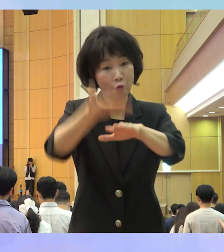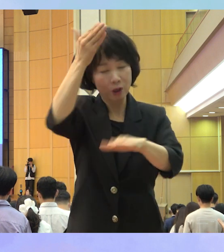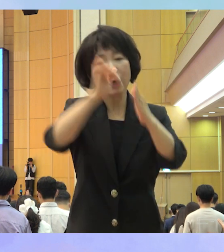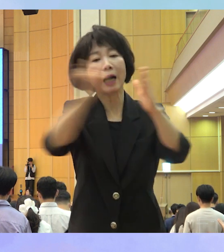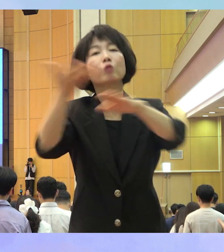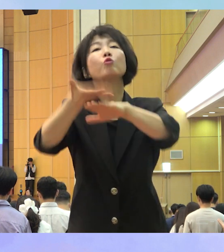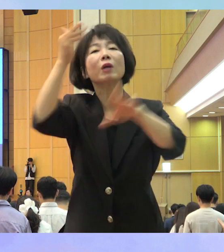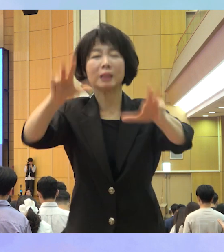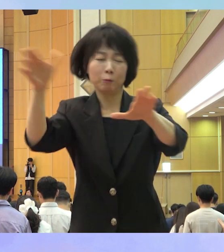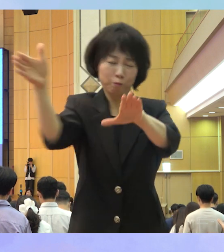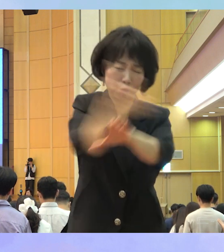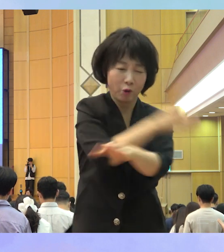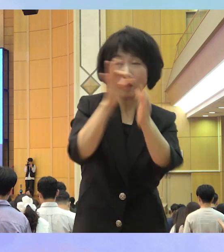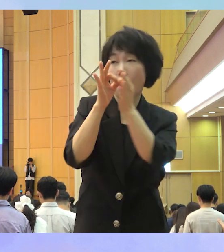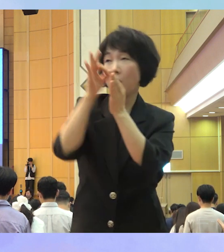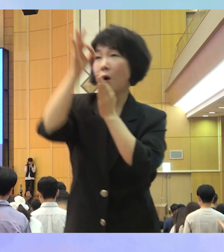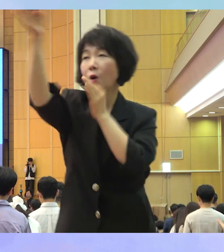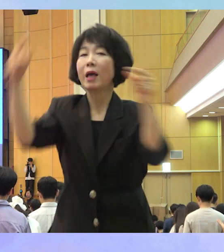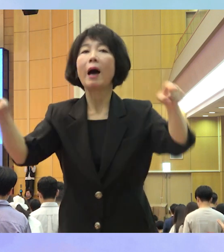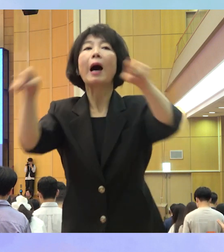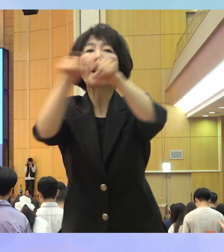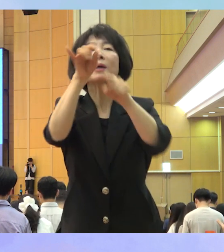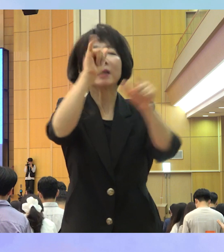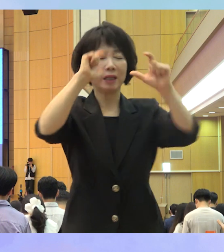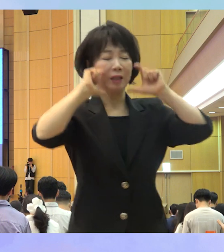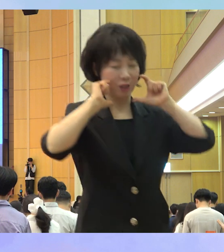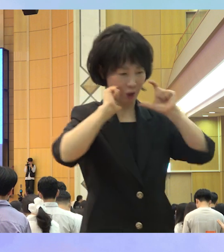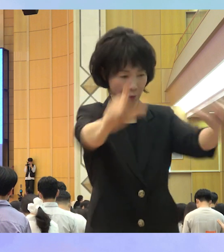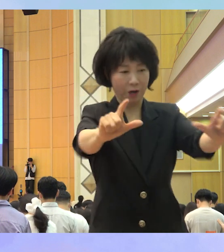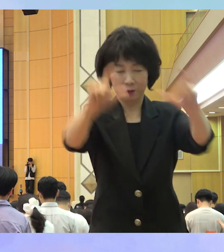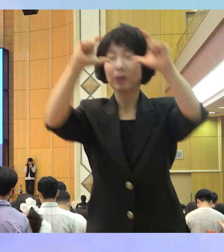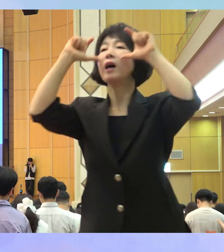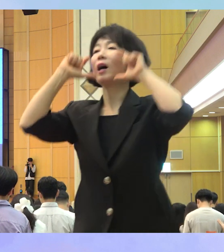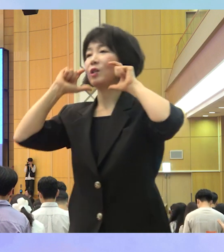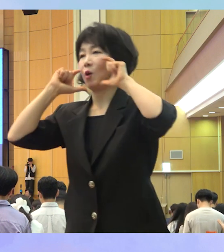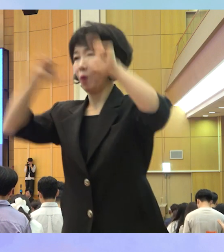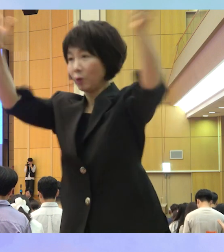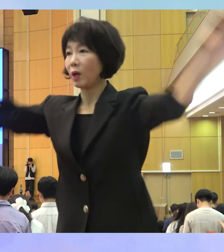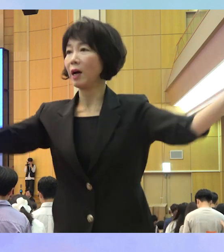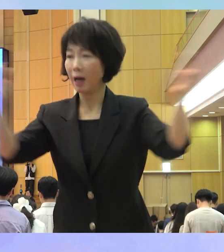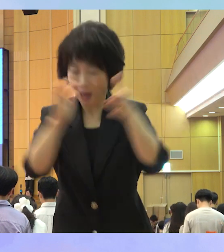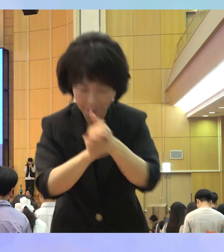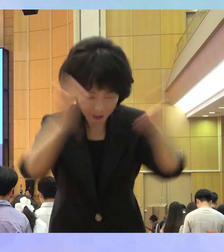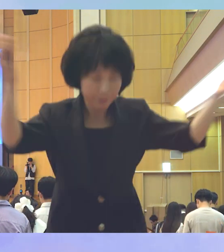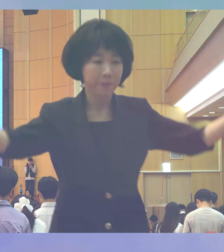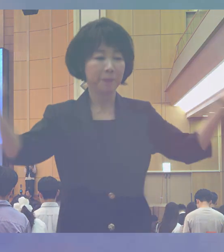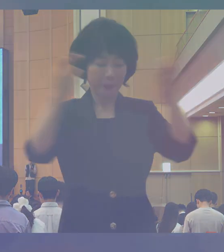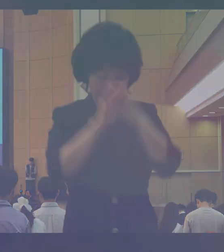가정 위에 이제부터 영원토록 함께 있을지어다. 아멘.